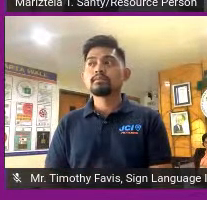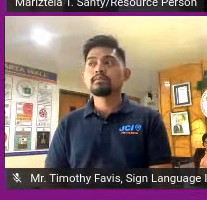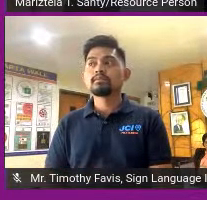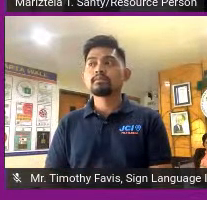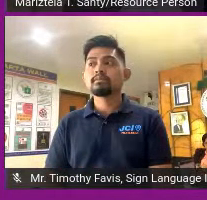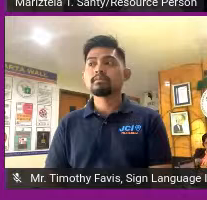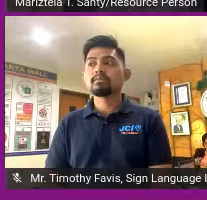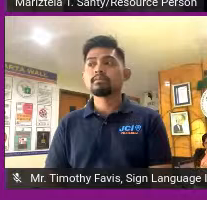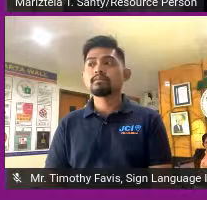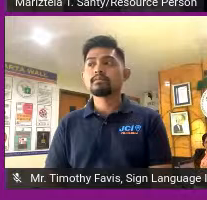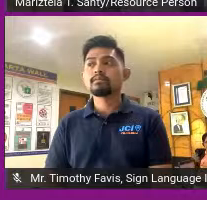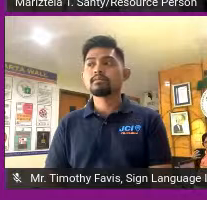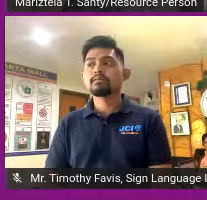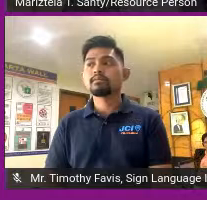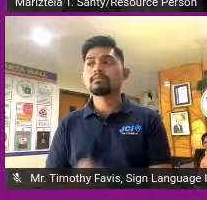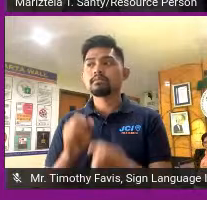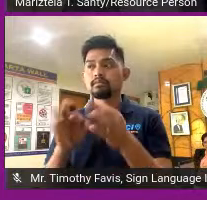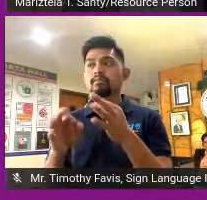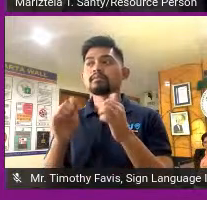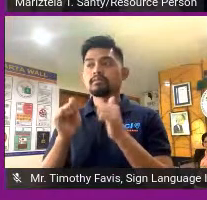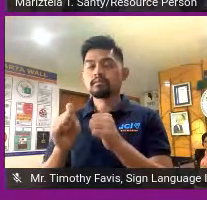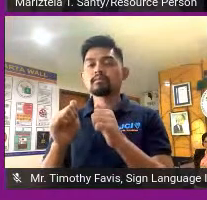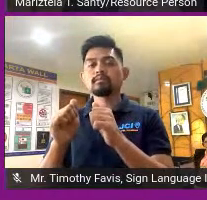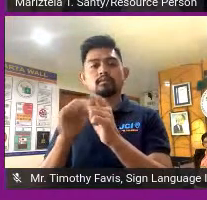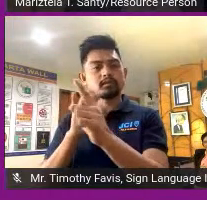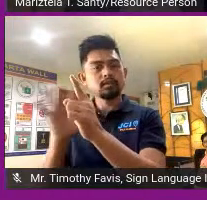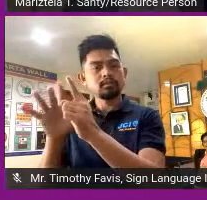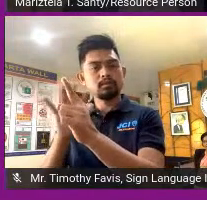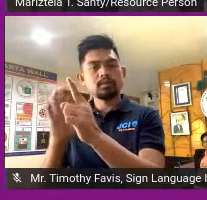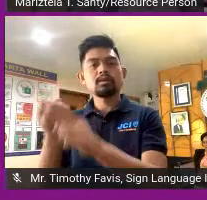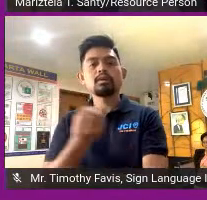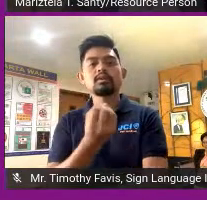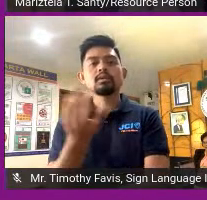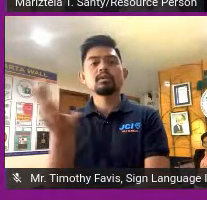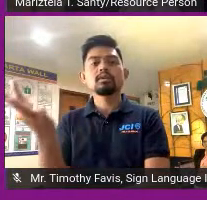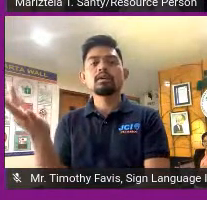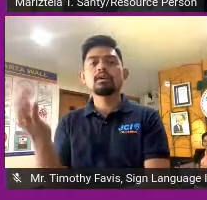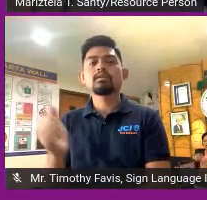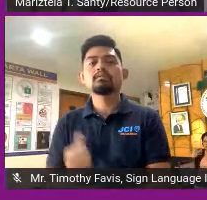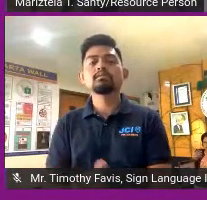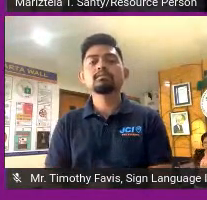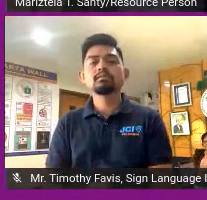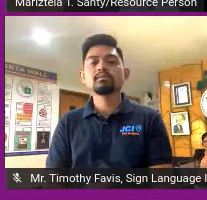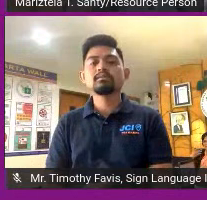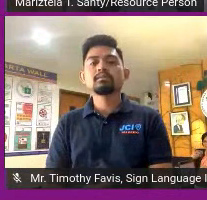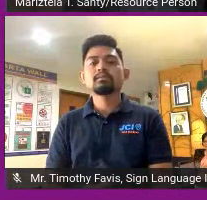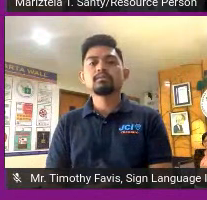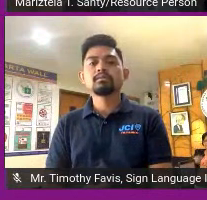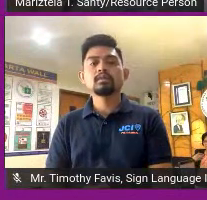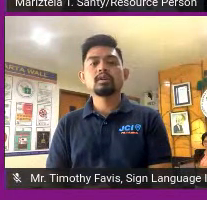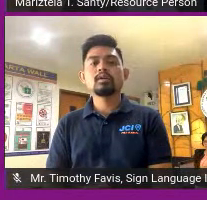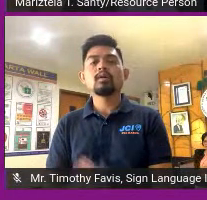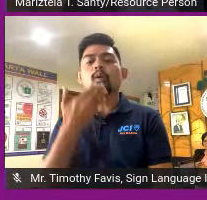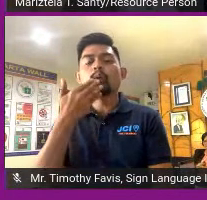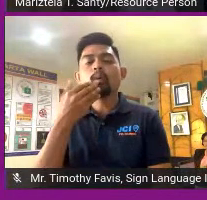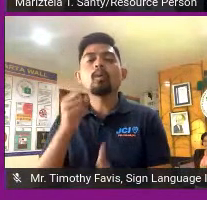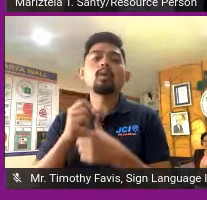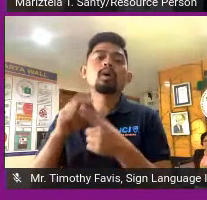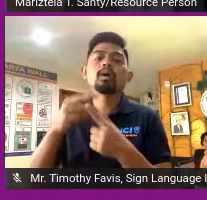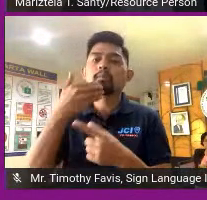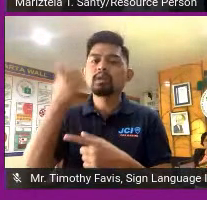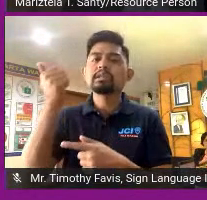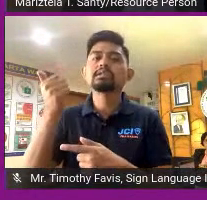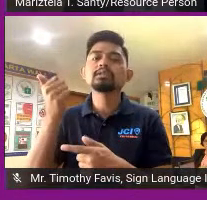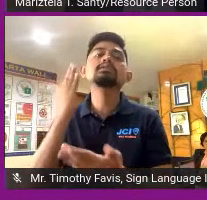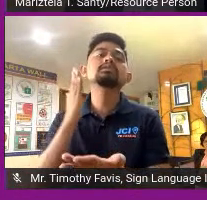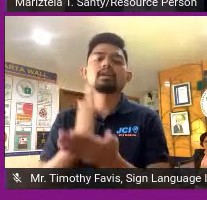na kung pwede tingnan natin ilan ang mayroon dyan, kung pwede hindi natin bigyan